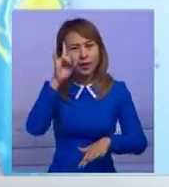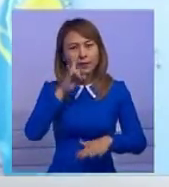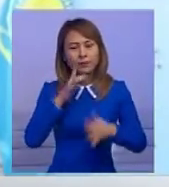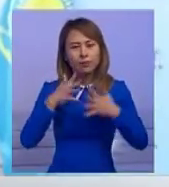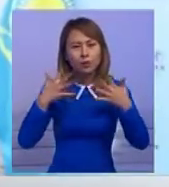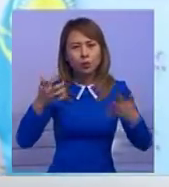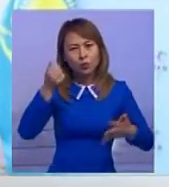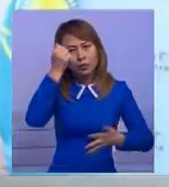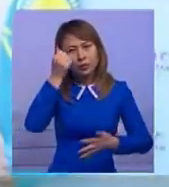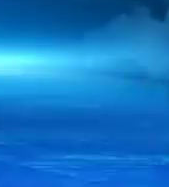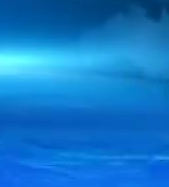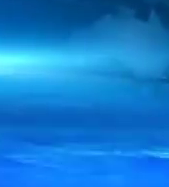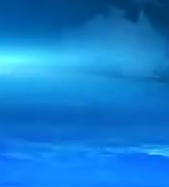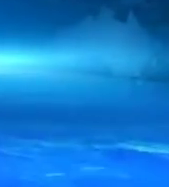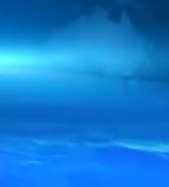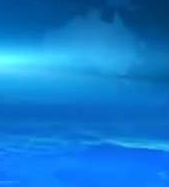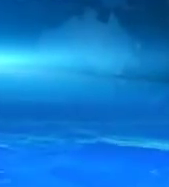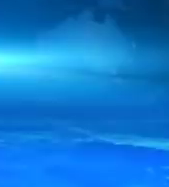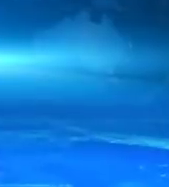рахмет.